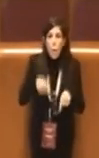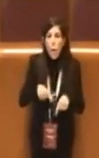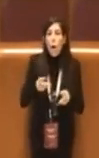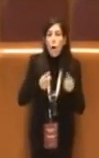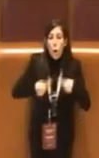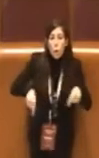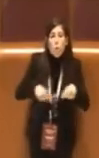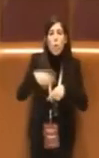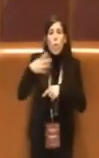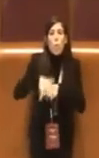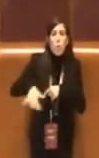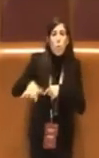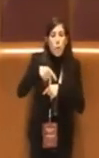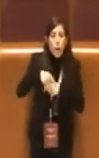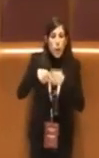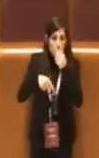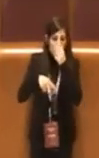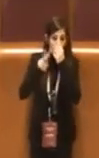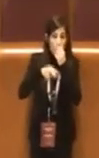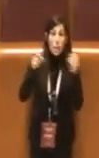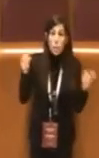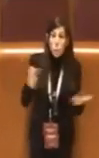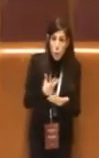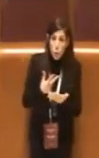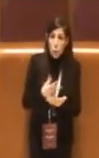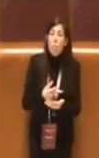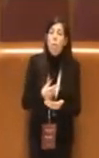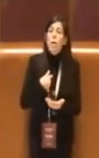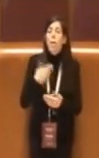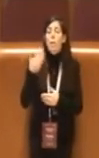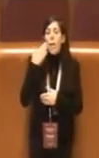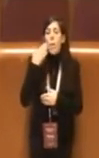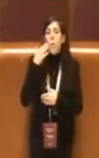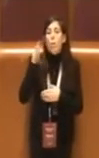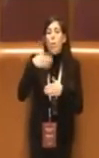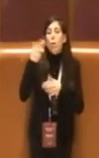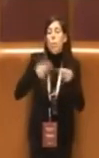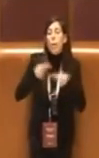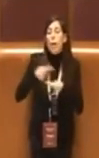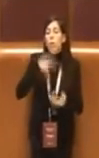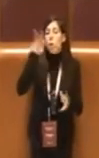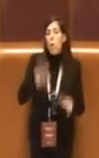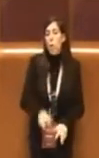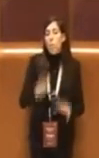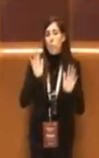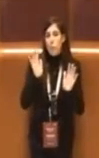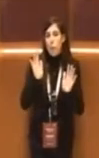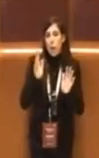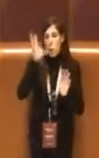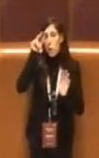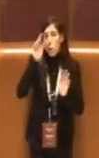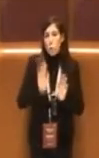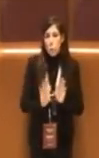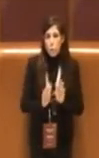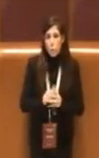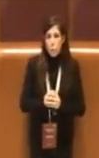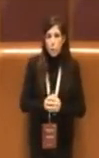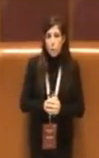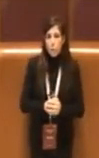approvato il riconoscimento del debito che oggi, in base a quello che è l'iter